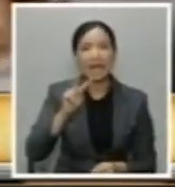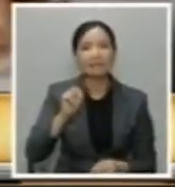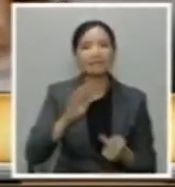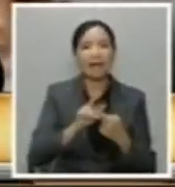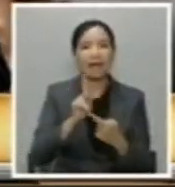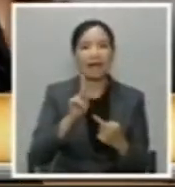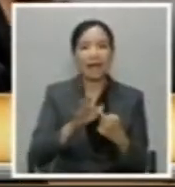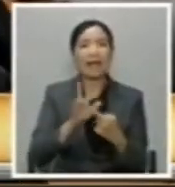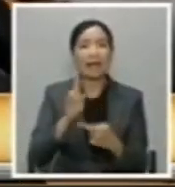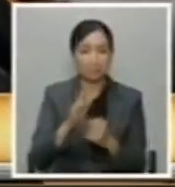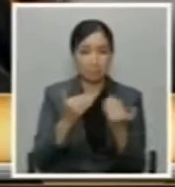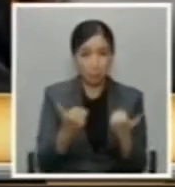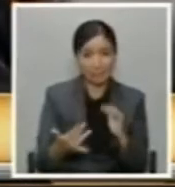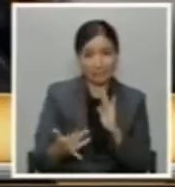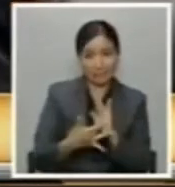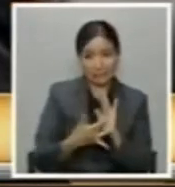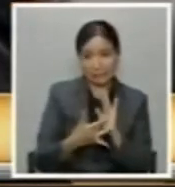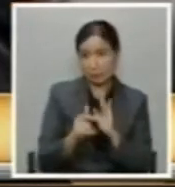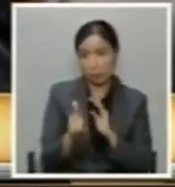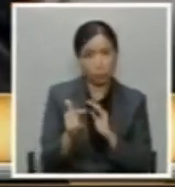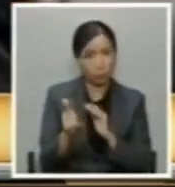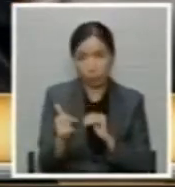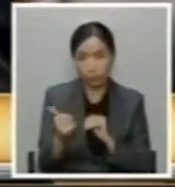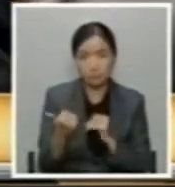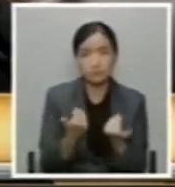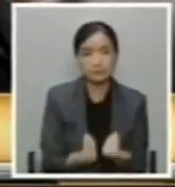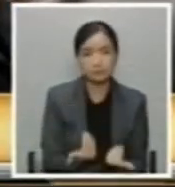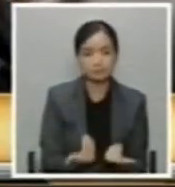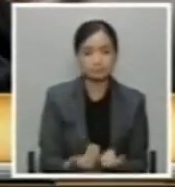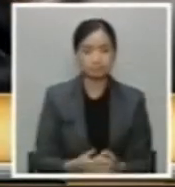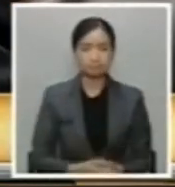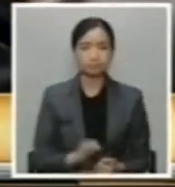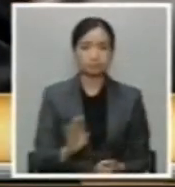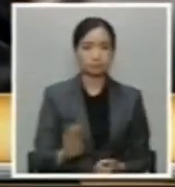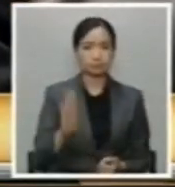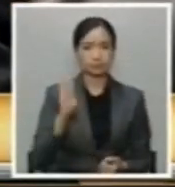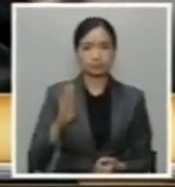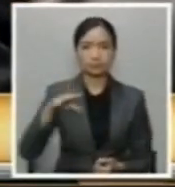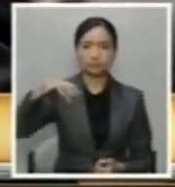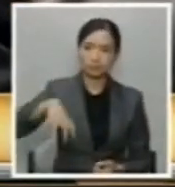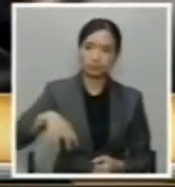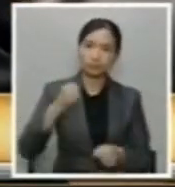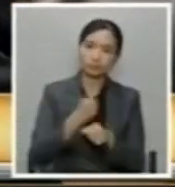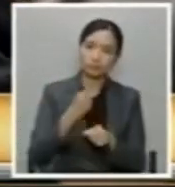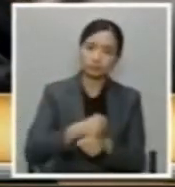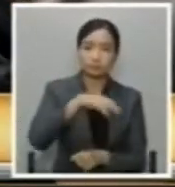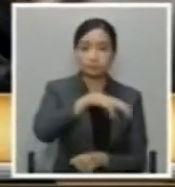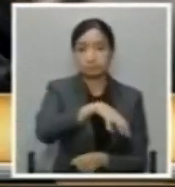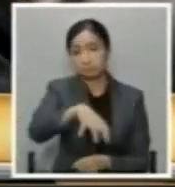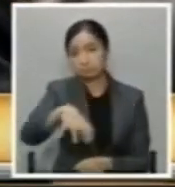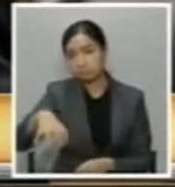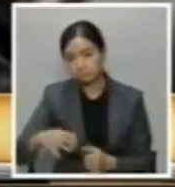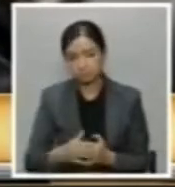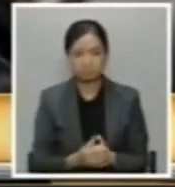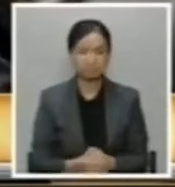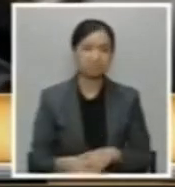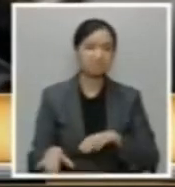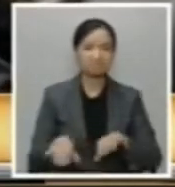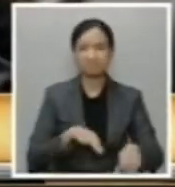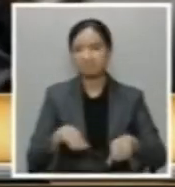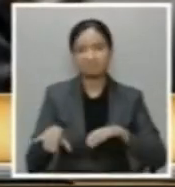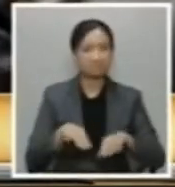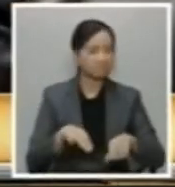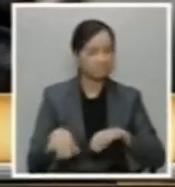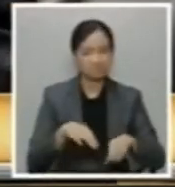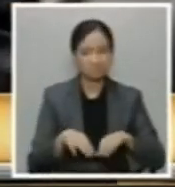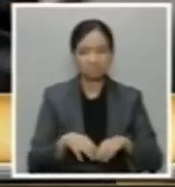เทคโนโลยี disruption นะครับเราจะเห็นว่าผู้ประกอบการไม่ได้บริหารจัดการอยู่